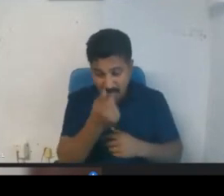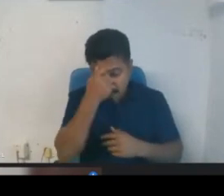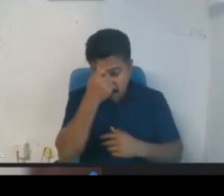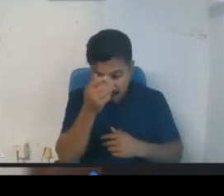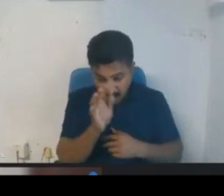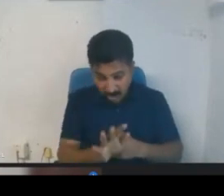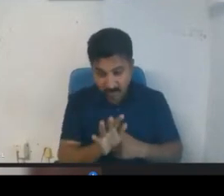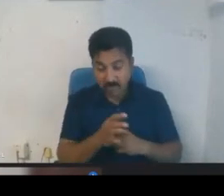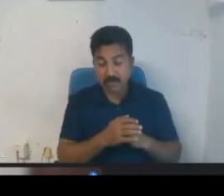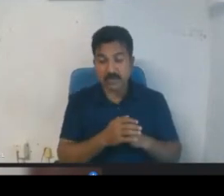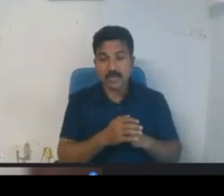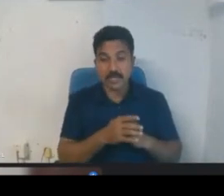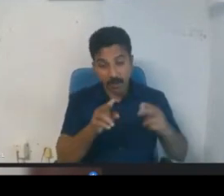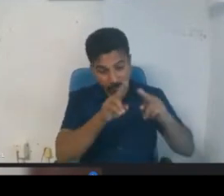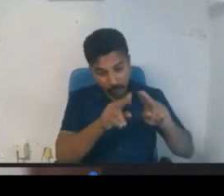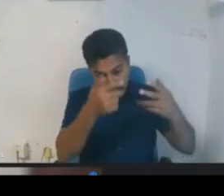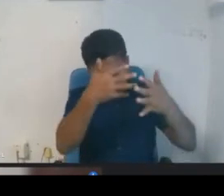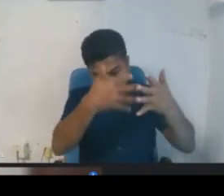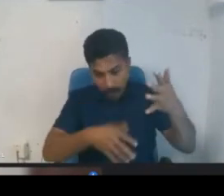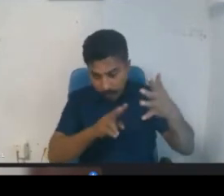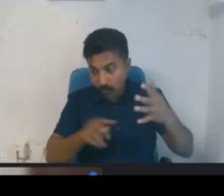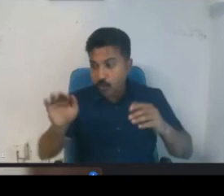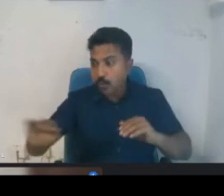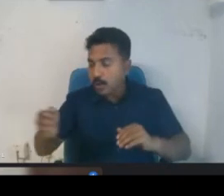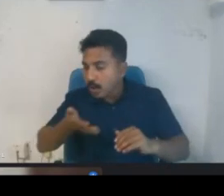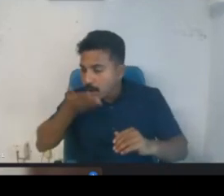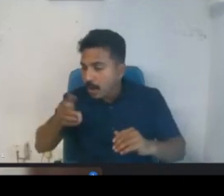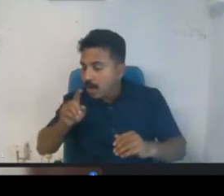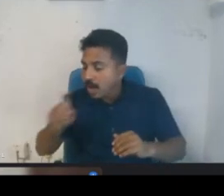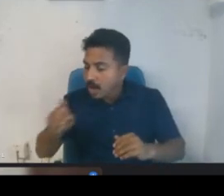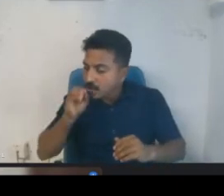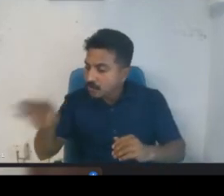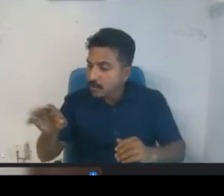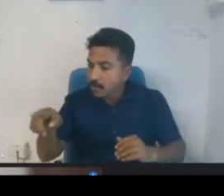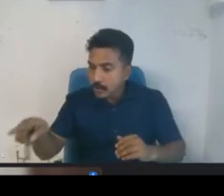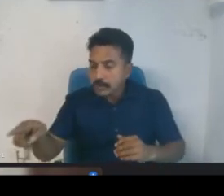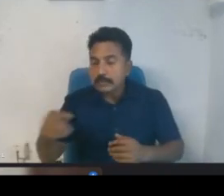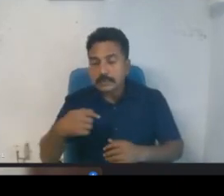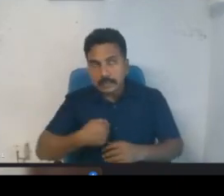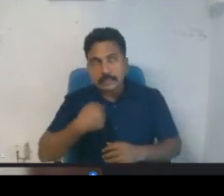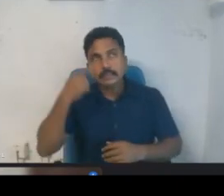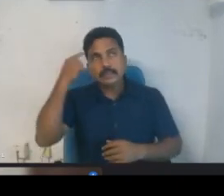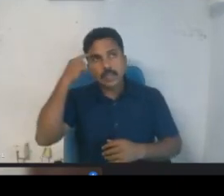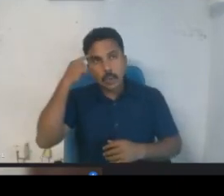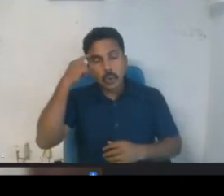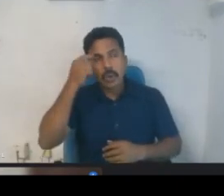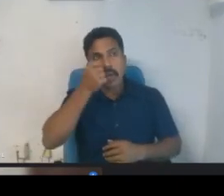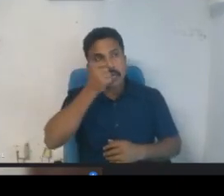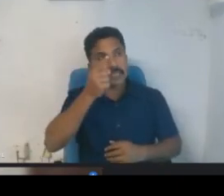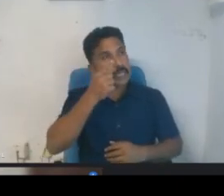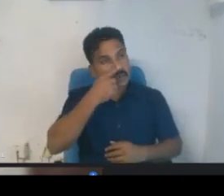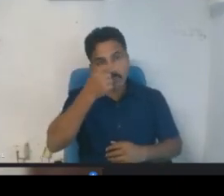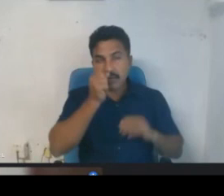എന്തെല്ലാം ബുദ്ധിമുട്ടുകളാണ് ഉള്ളത്. അപ്പം ഇത്തരത്തിൽ അറിയുമ്പം ആ കുഞ്ഞും സ്വയം വിചാരിക്കും എൻ്റെ അമ്മയും അച്ഛനും ഇത്തരത്തിലും